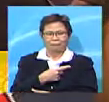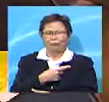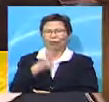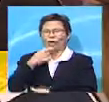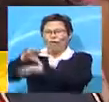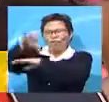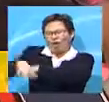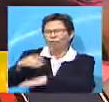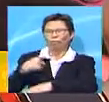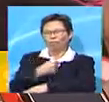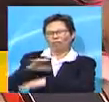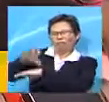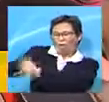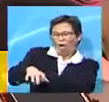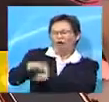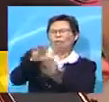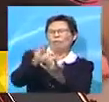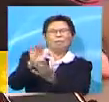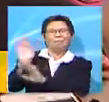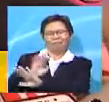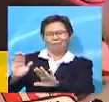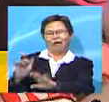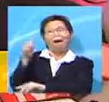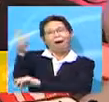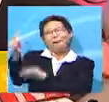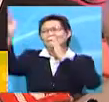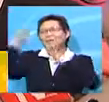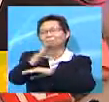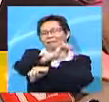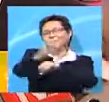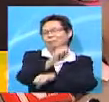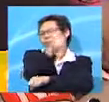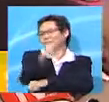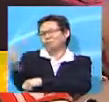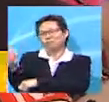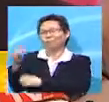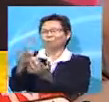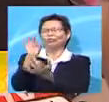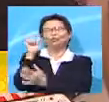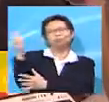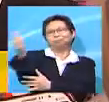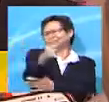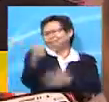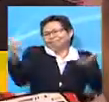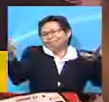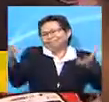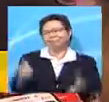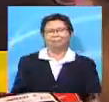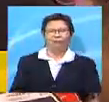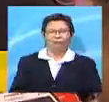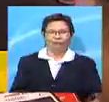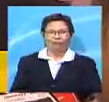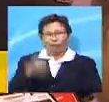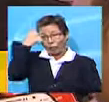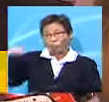anyone, anything. But it's up to the Malaysians and Singaporeans to choose. But for them